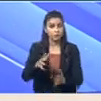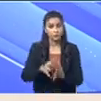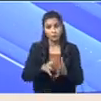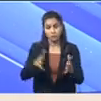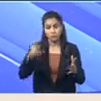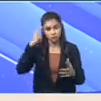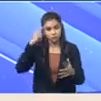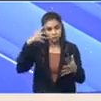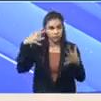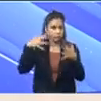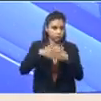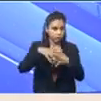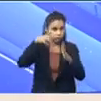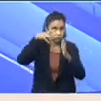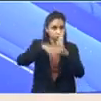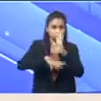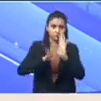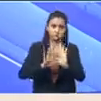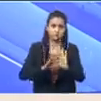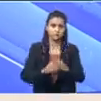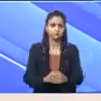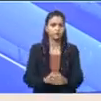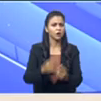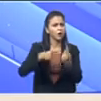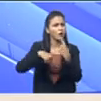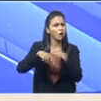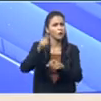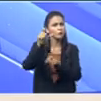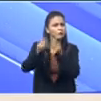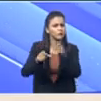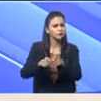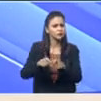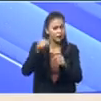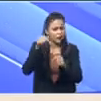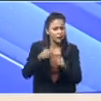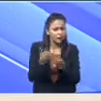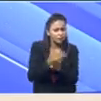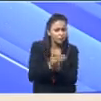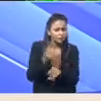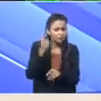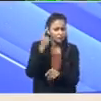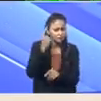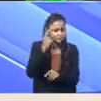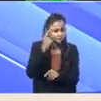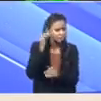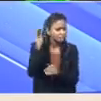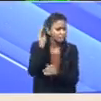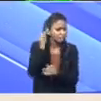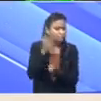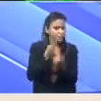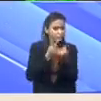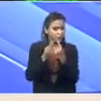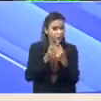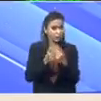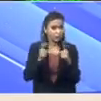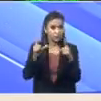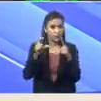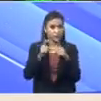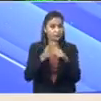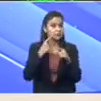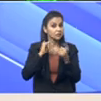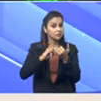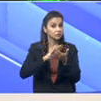को लेकर के ऑडियो आया है। आपने अभी जो बातचीत सुनी, वो डिजिटल अरेस्ट